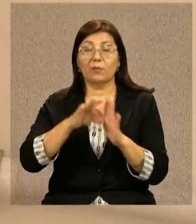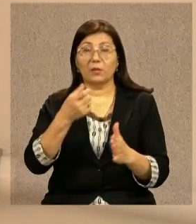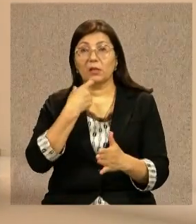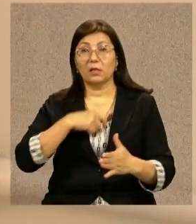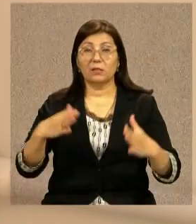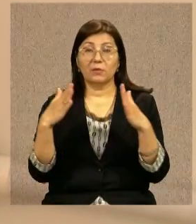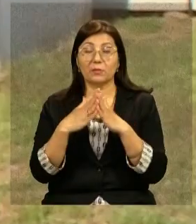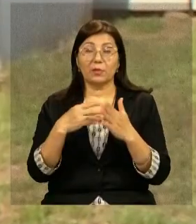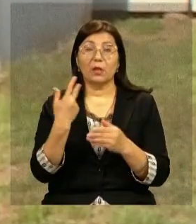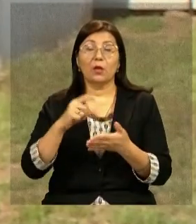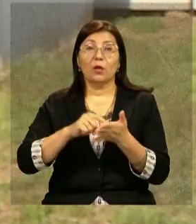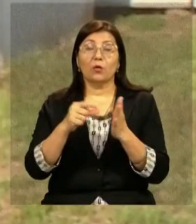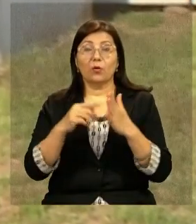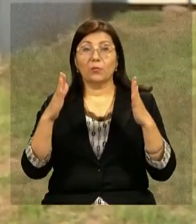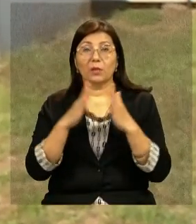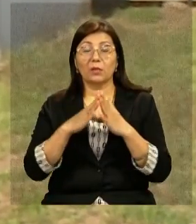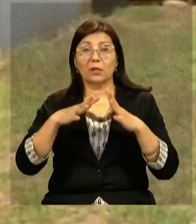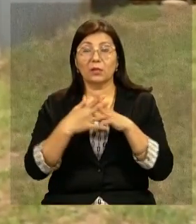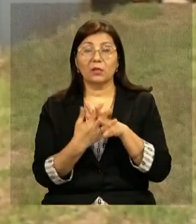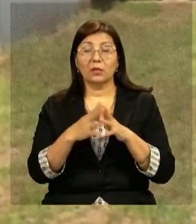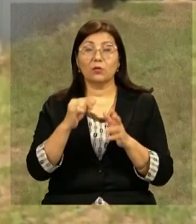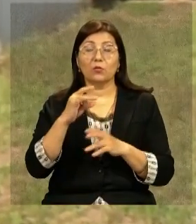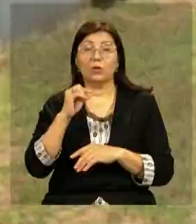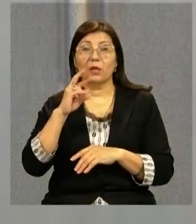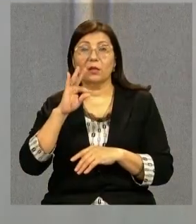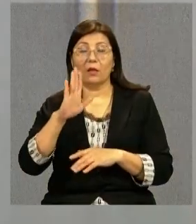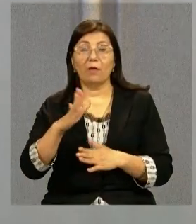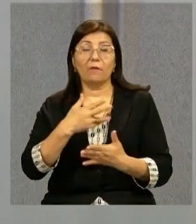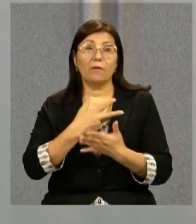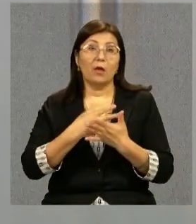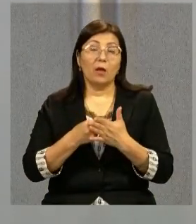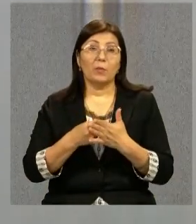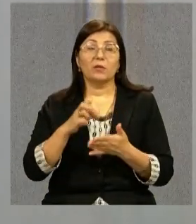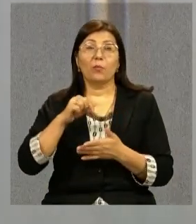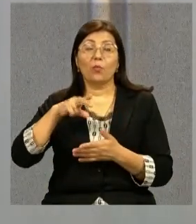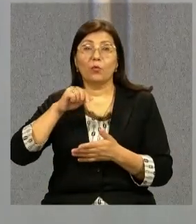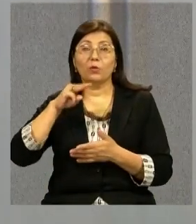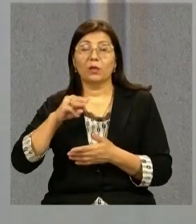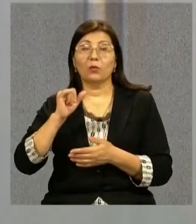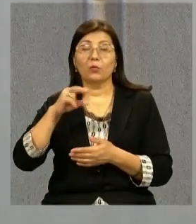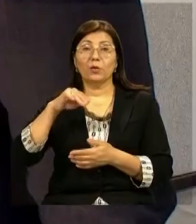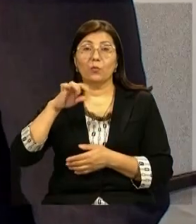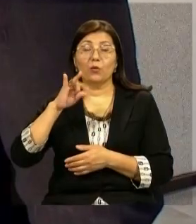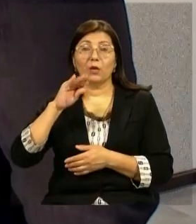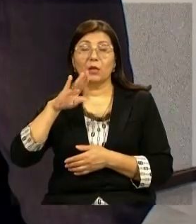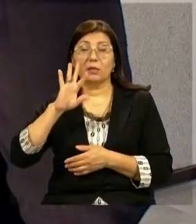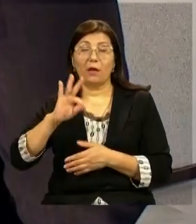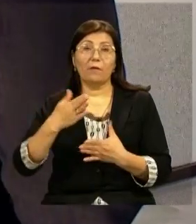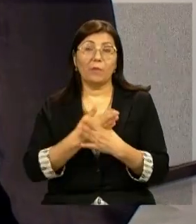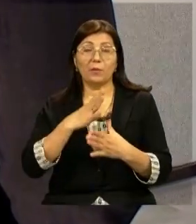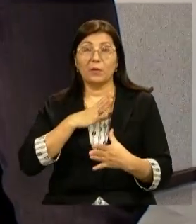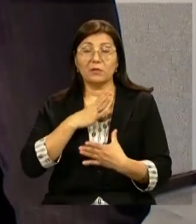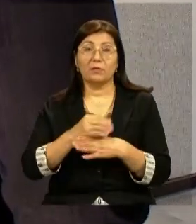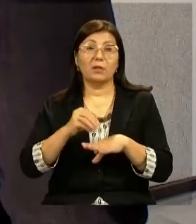жилье. Трехкомнатный дом в селе Жургенова был приобретен для семьи за счет средств фонда Булата Утимуратова. Аким области поздравил супругов с